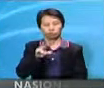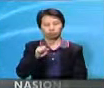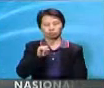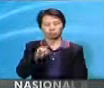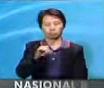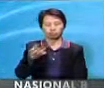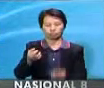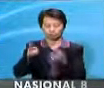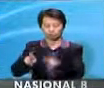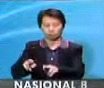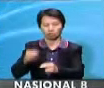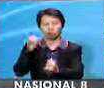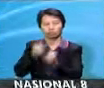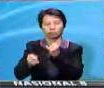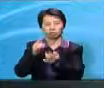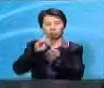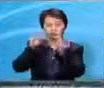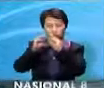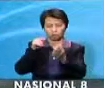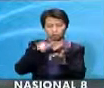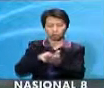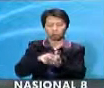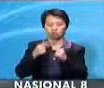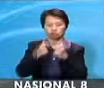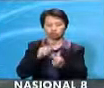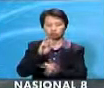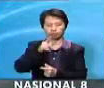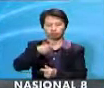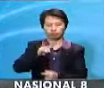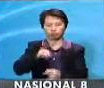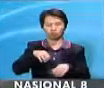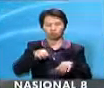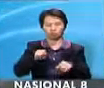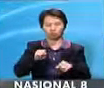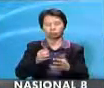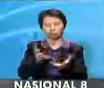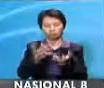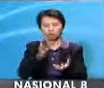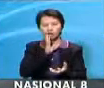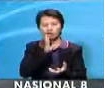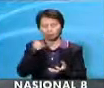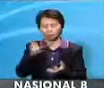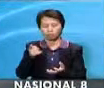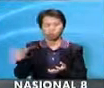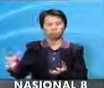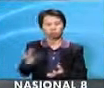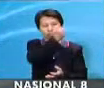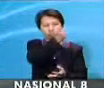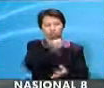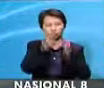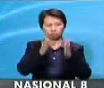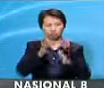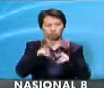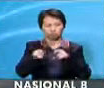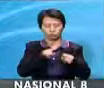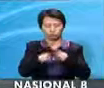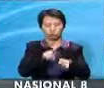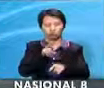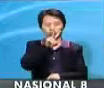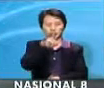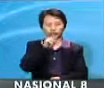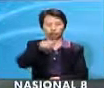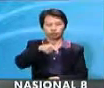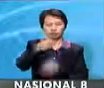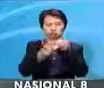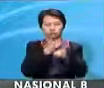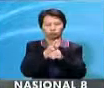selepas kontraknya tamat hujung musim ini, pasukan JPM Motorsport telah menyatakan hasrat untuk menyambar pelumba tersebut bagi saingan Moto2 GP Dunia